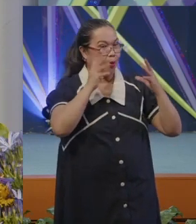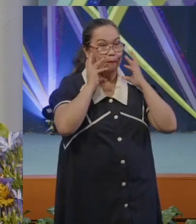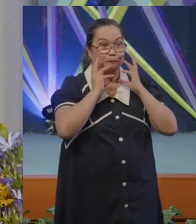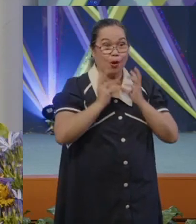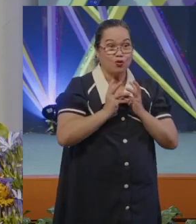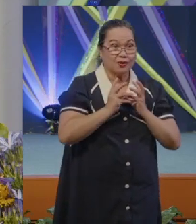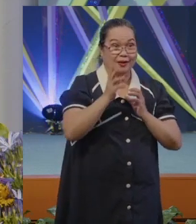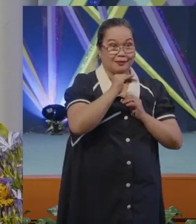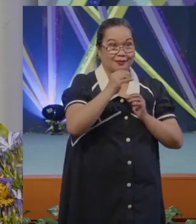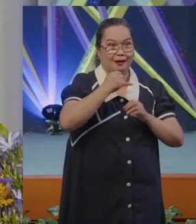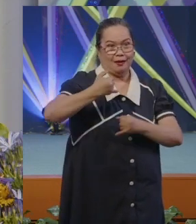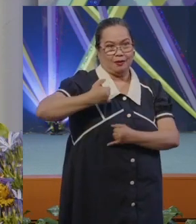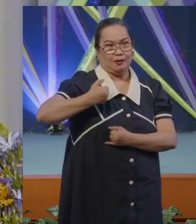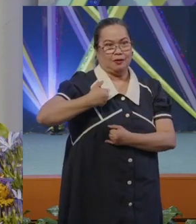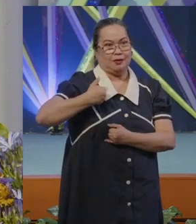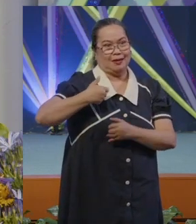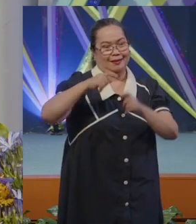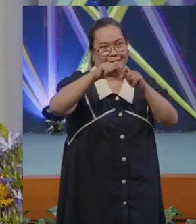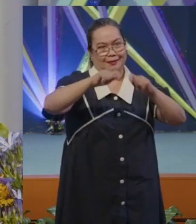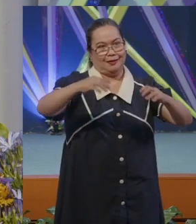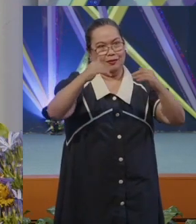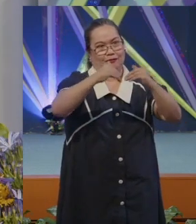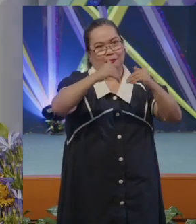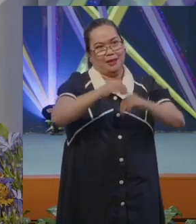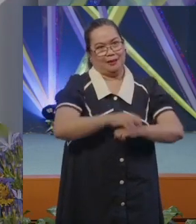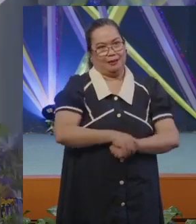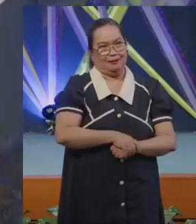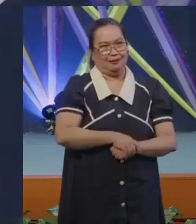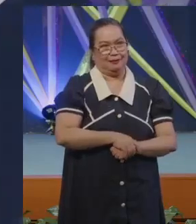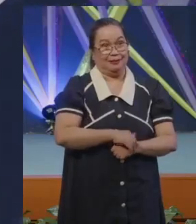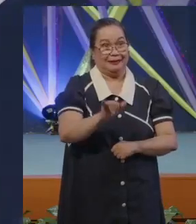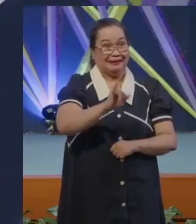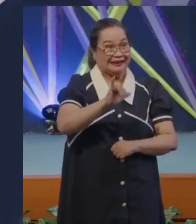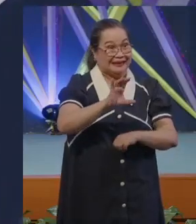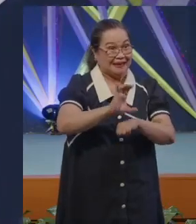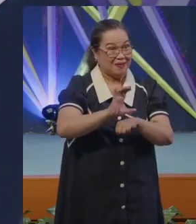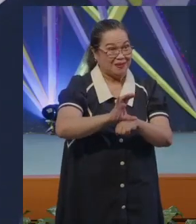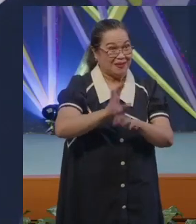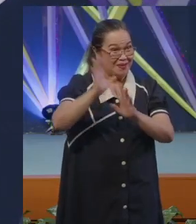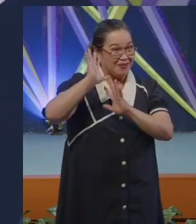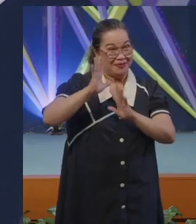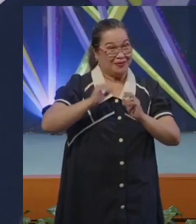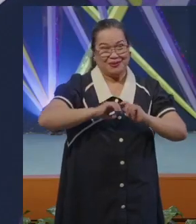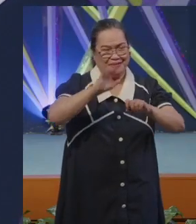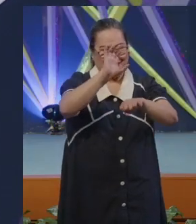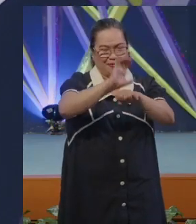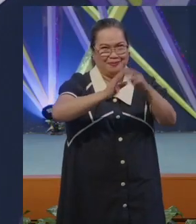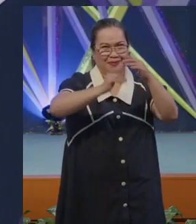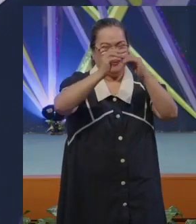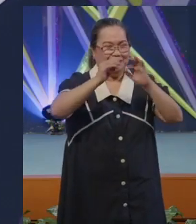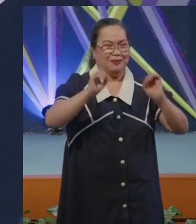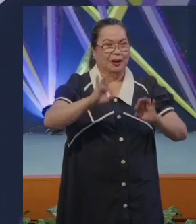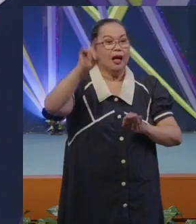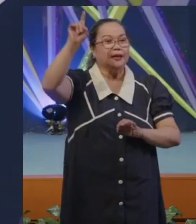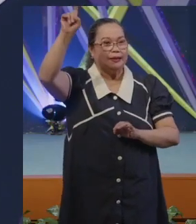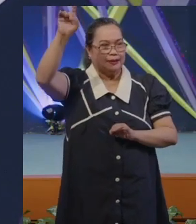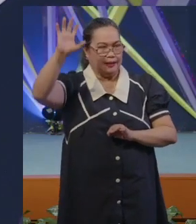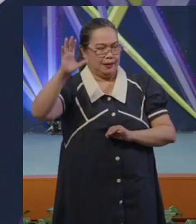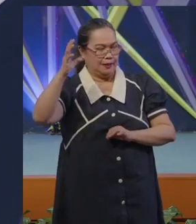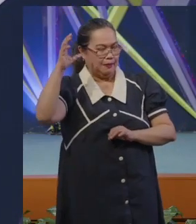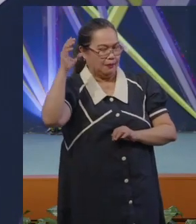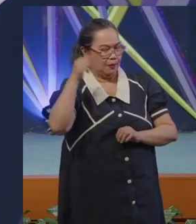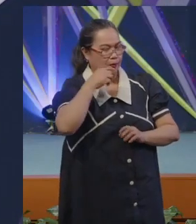Joshua sa tent of meeting. Ang Panginoon mismo ang nangusap para